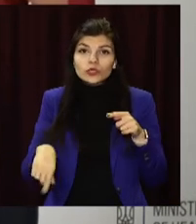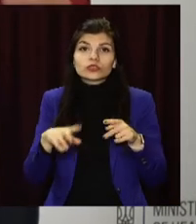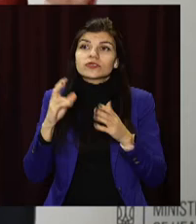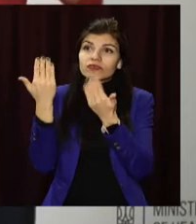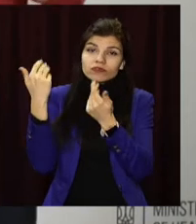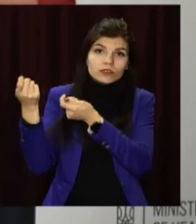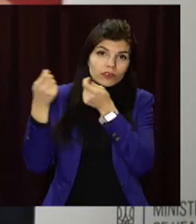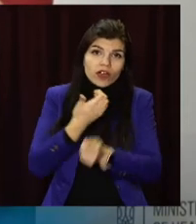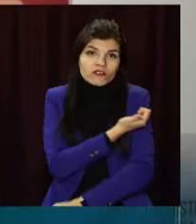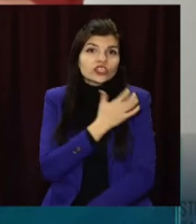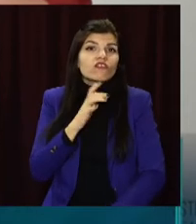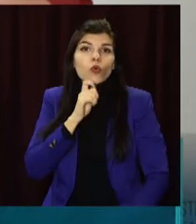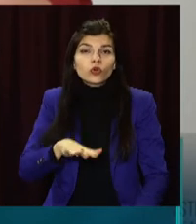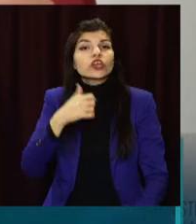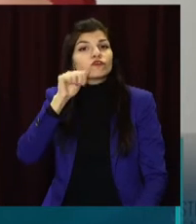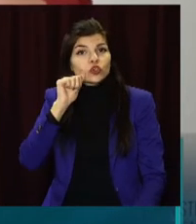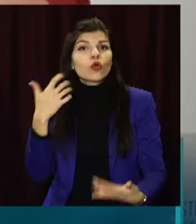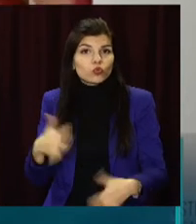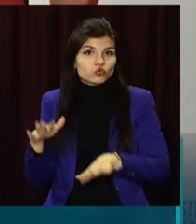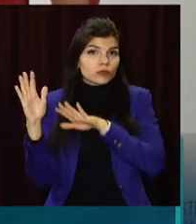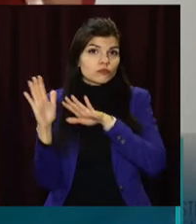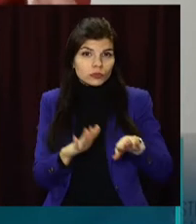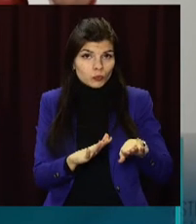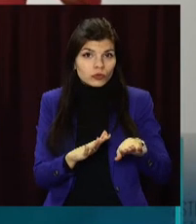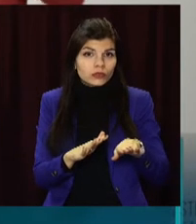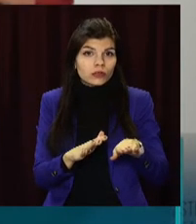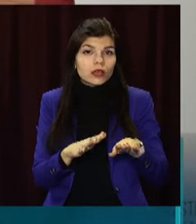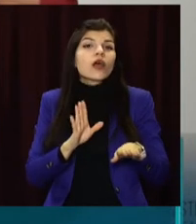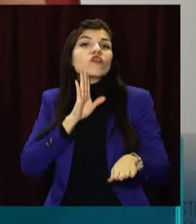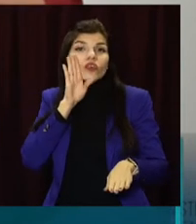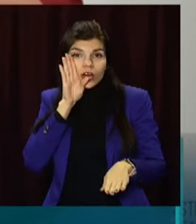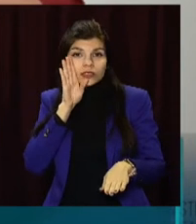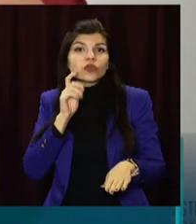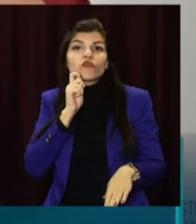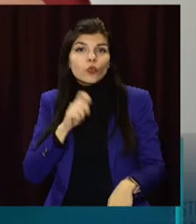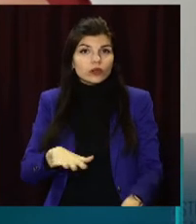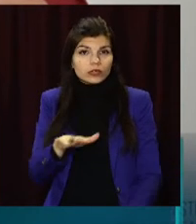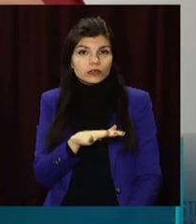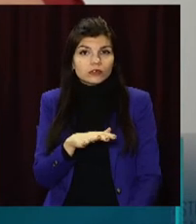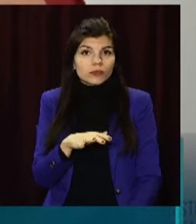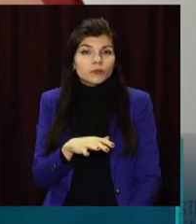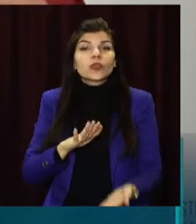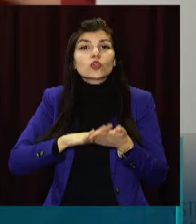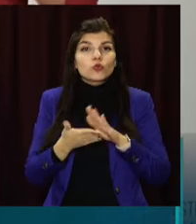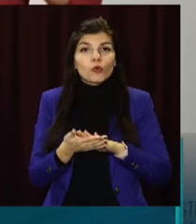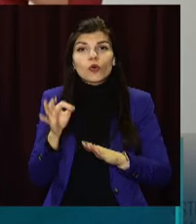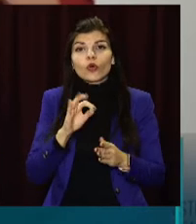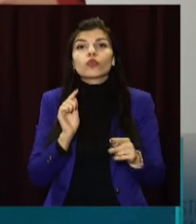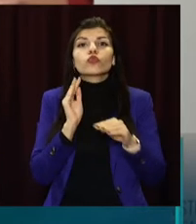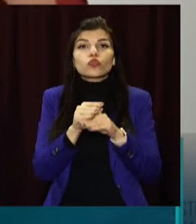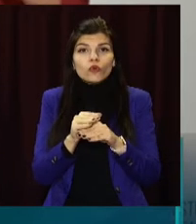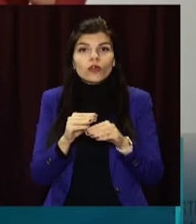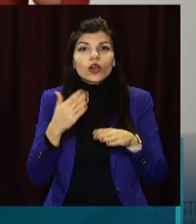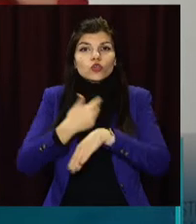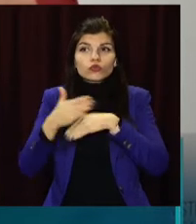доставку вакцини в Україні. Вчора вона вже прибула вранці в Україну. Домовились про додаткові